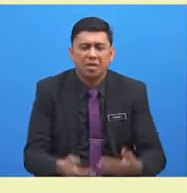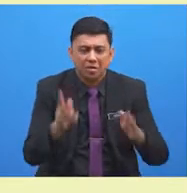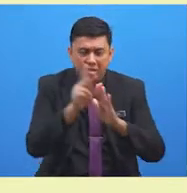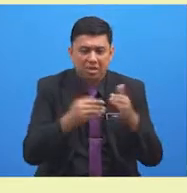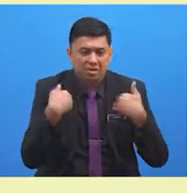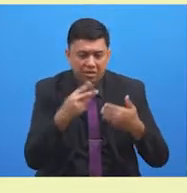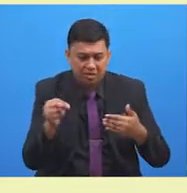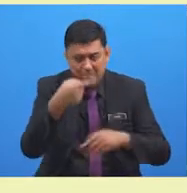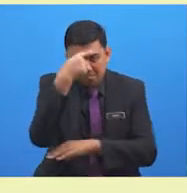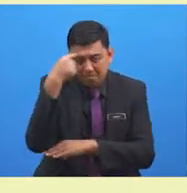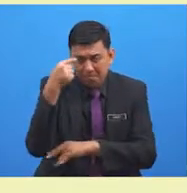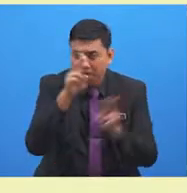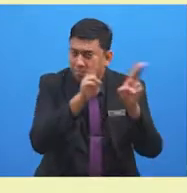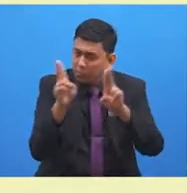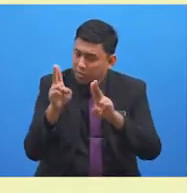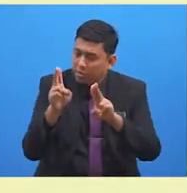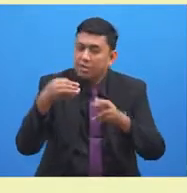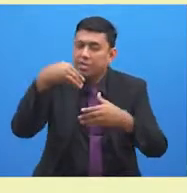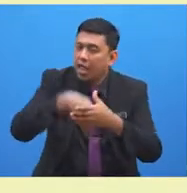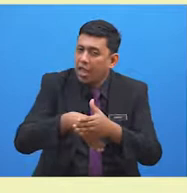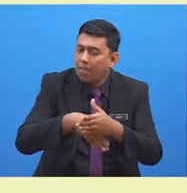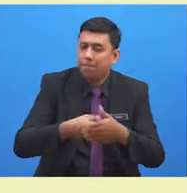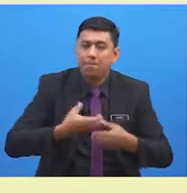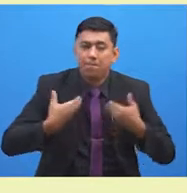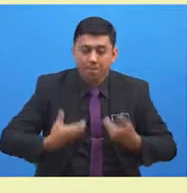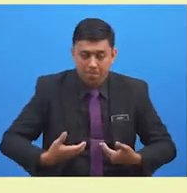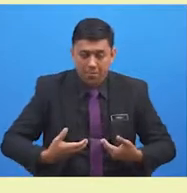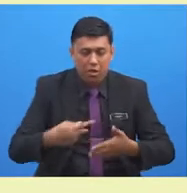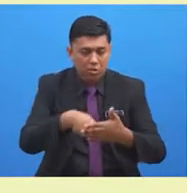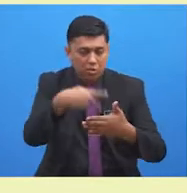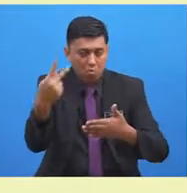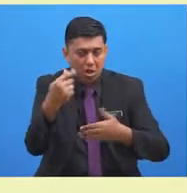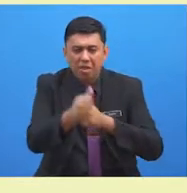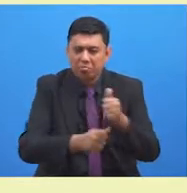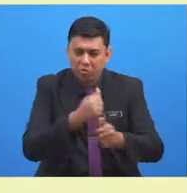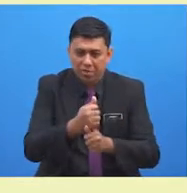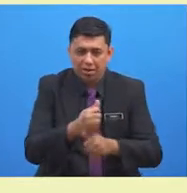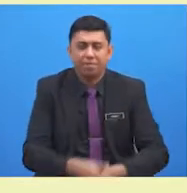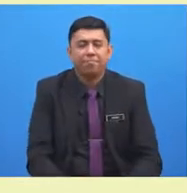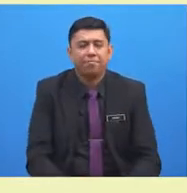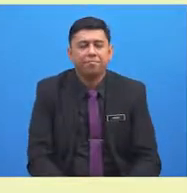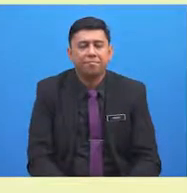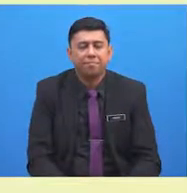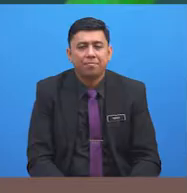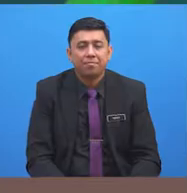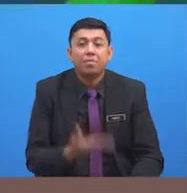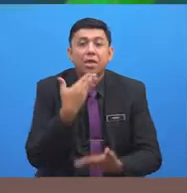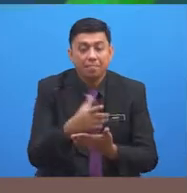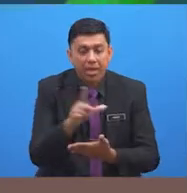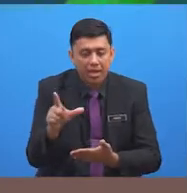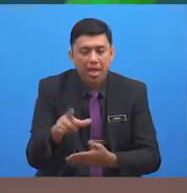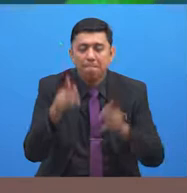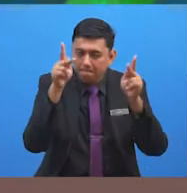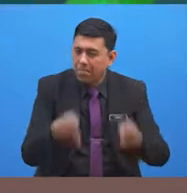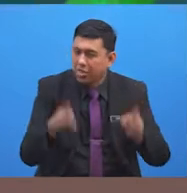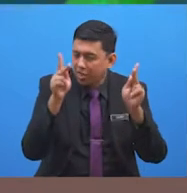Keadaan ini menyebabkan udara dari dalam paru-paru dipaksa keluar ke atmosfera. Baiklah